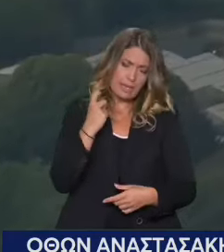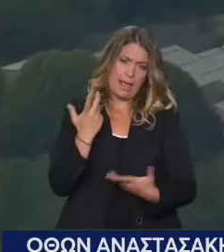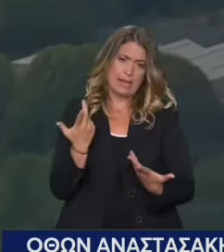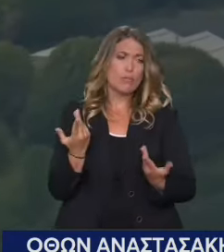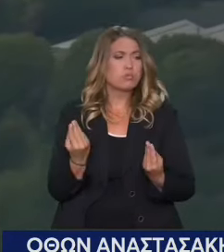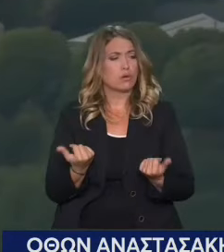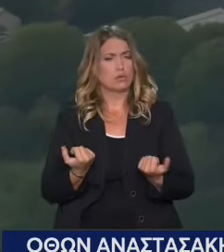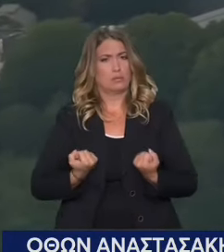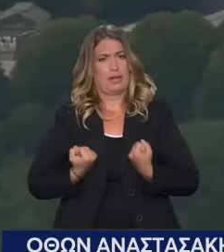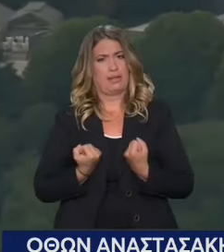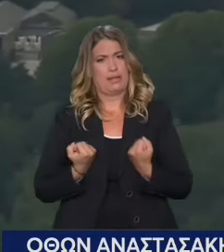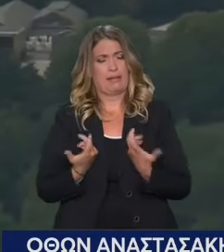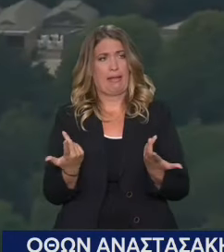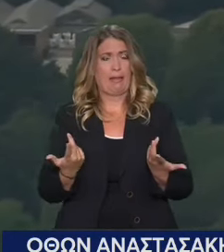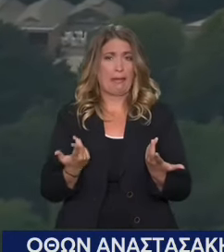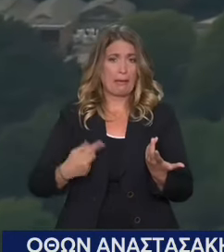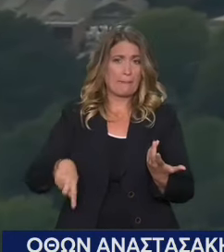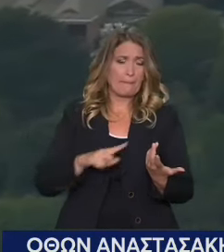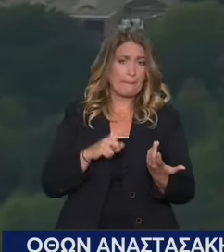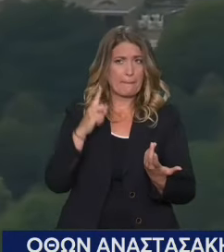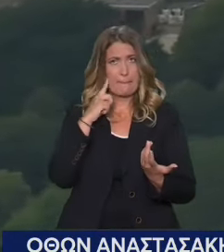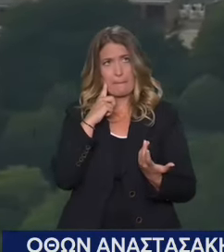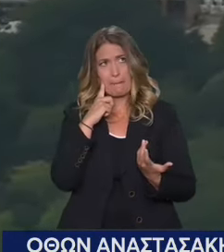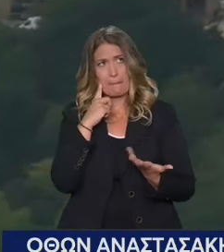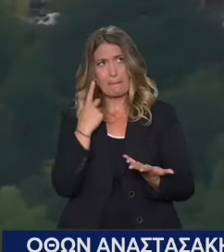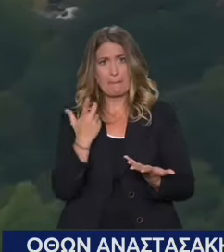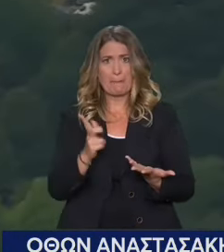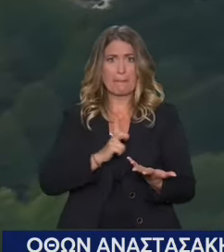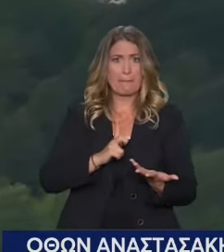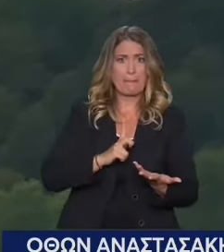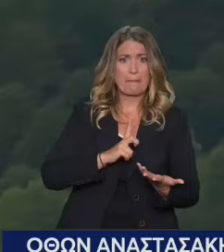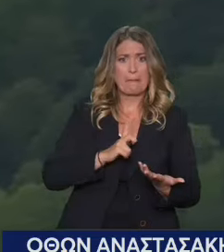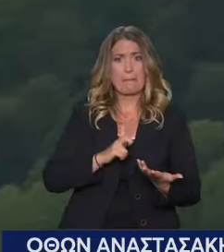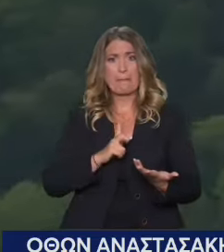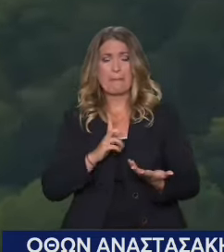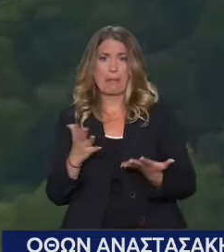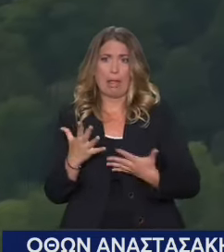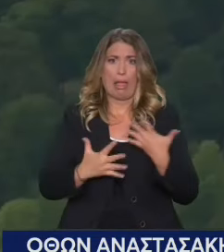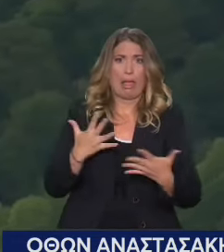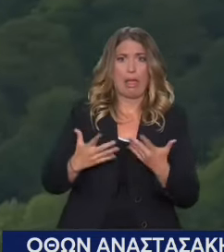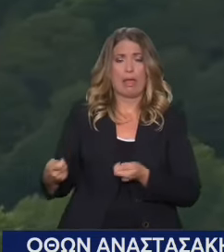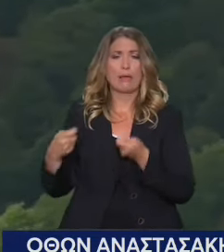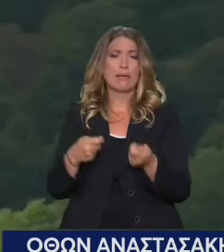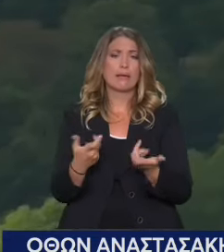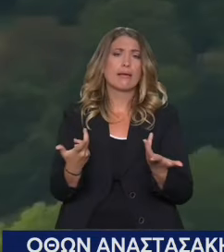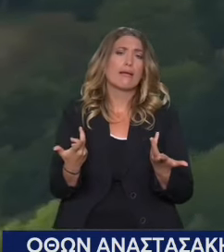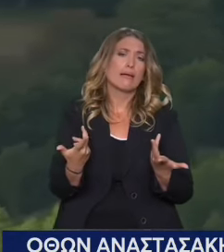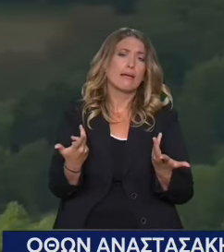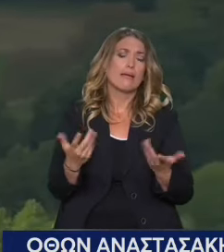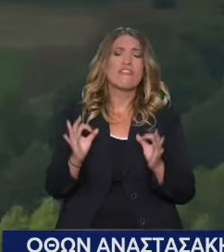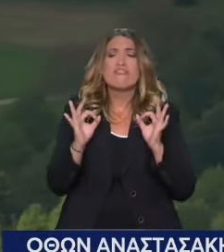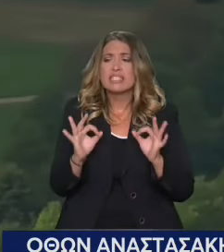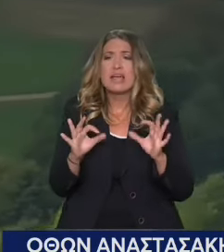παιχνίδι. Οπότε δεν πρέπει να περιμένουμε πάρα πολύ μεγάλη αναταραχή όσον αφορά τη μετάβαση. Οι αντικειμενικές βέβαια δυσκολίες